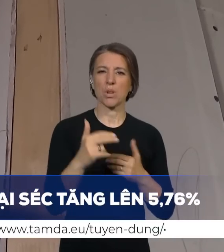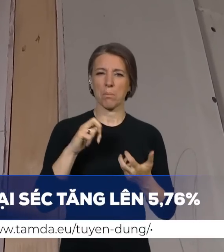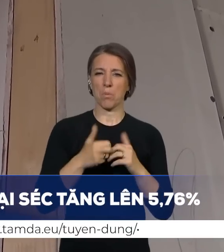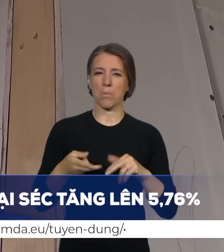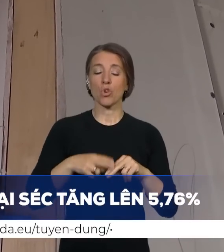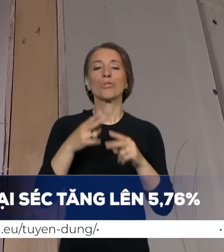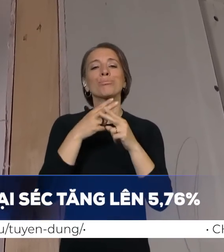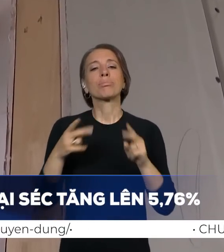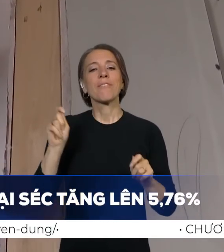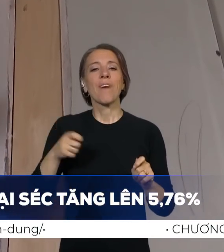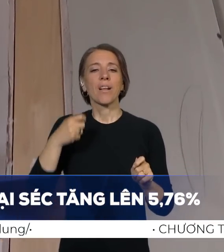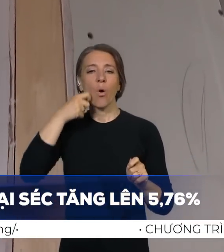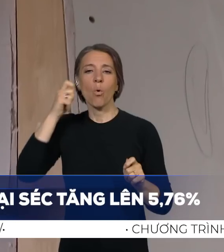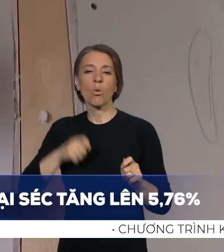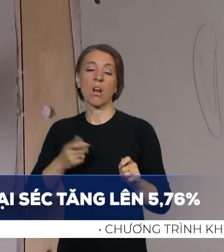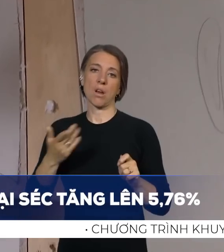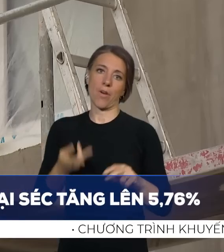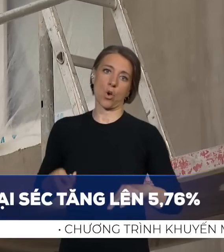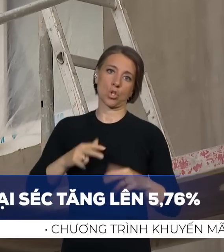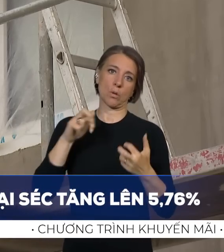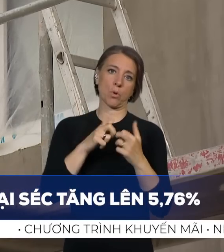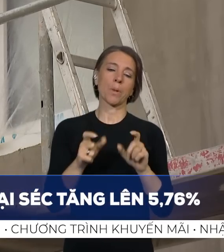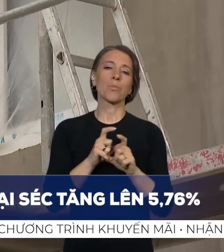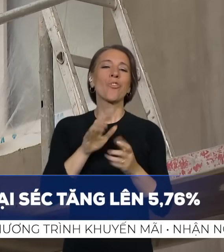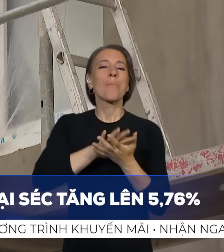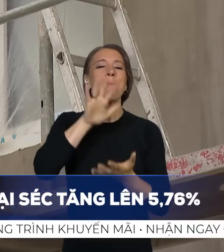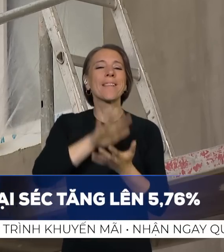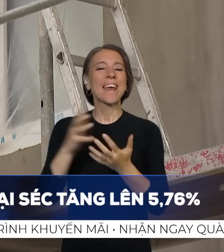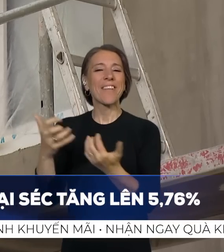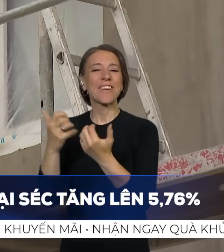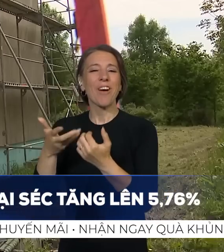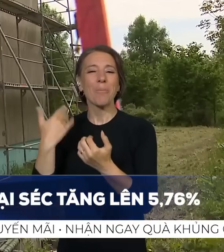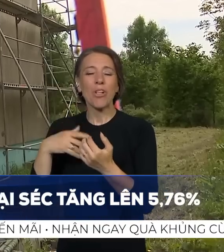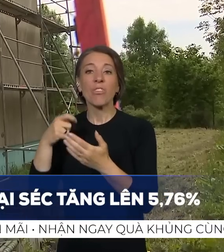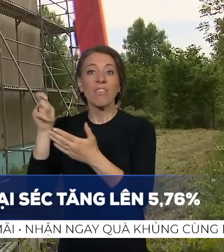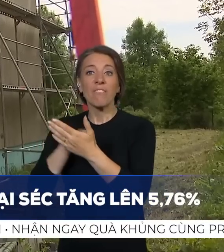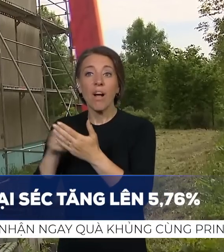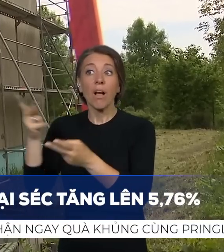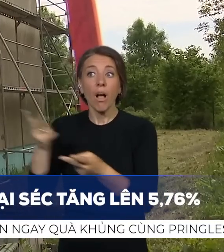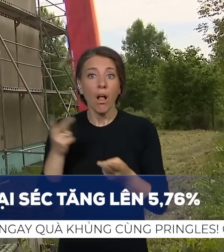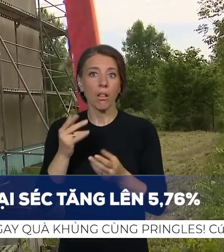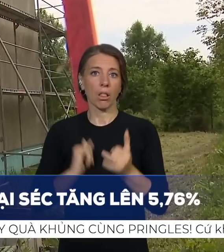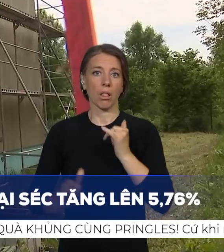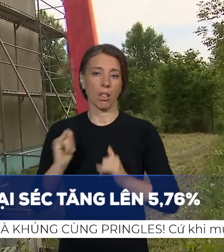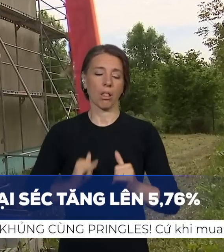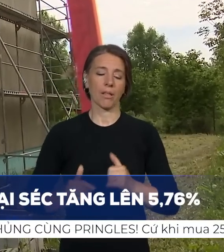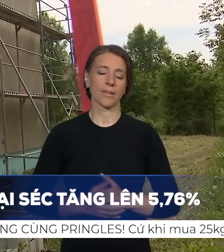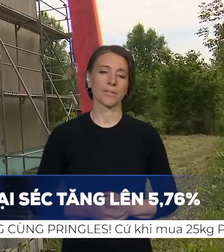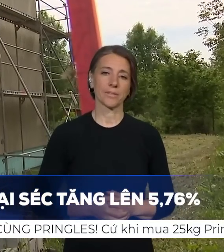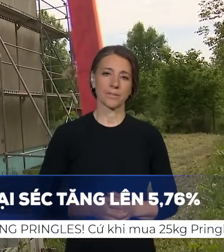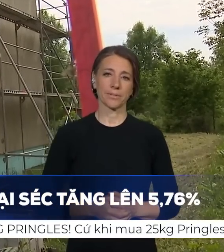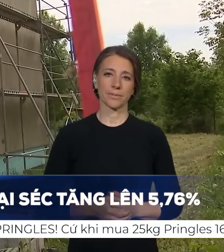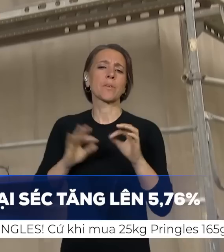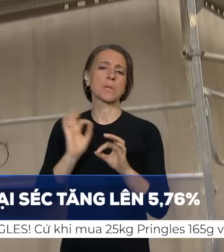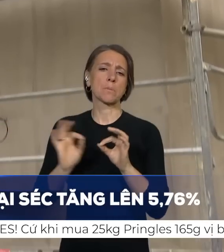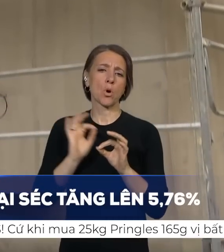tăng lên 6 đến 7.000 cuốn theo các chuyên gia lãi suất vay thể chắc có lẽ đã đạt ở đỉnh điểm dự kiến lãi suất sẽ ổn định